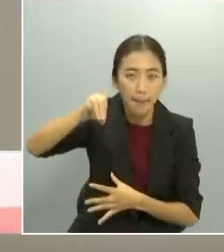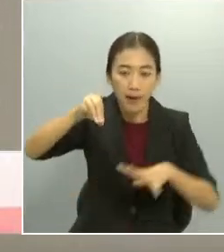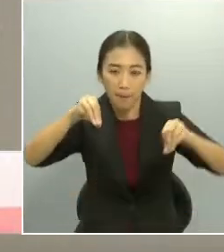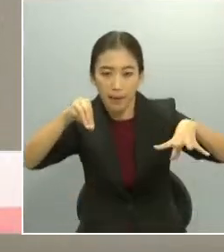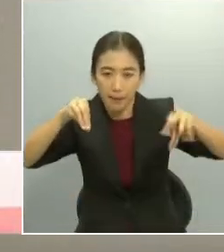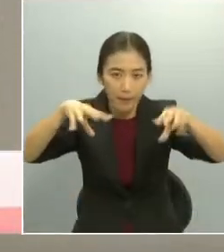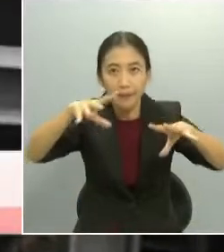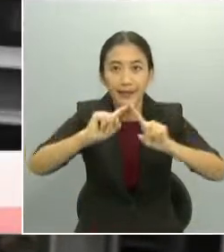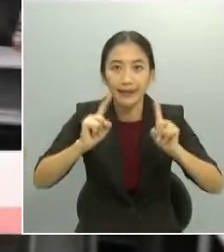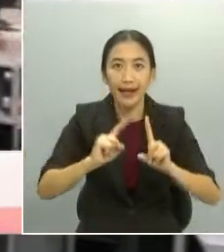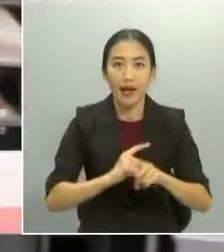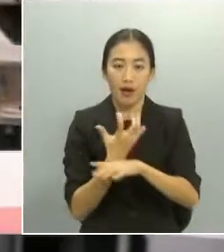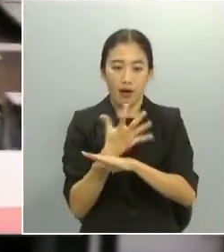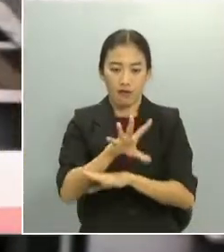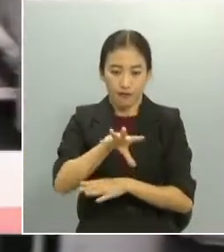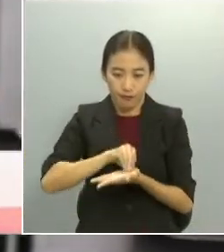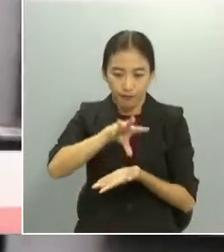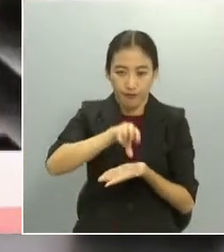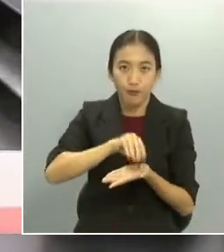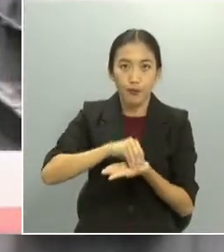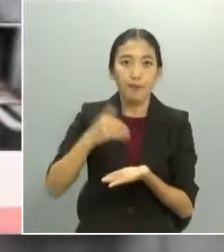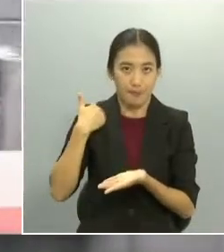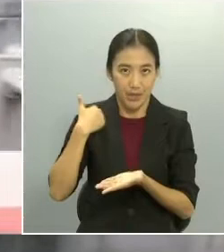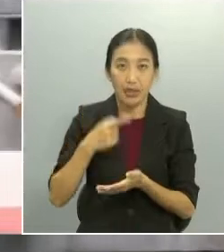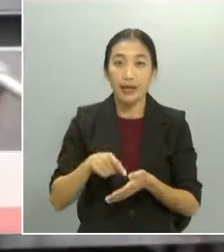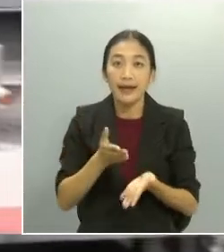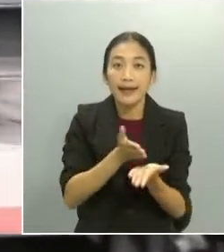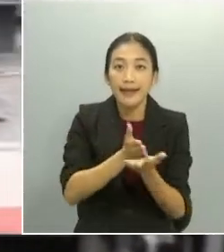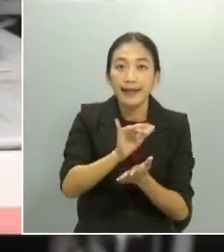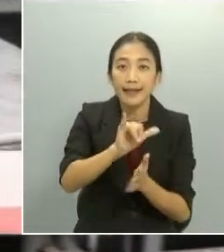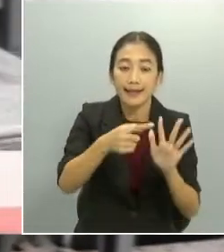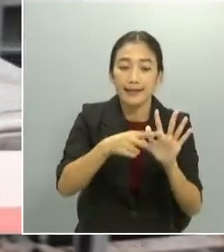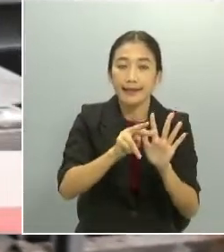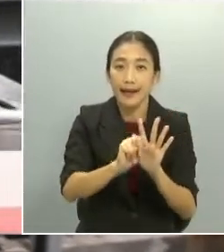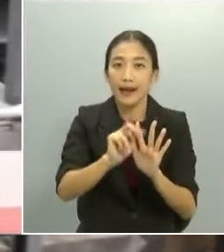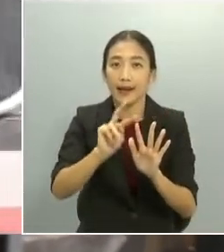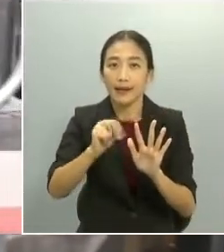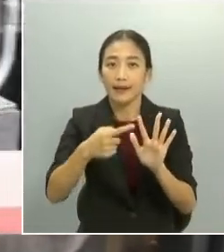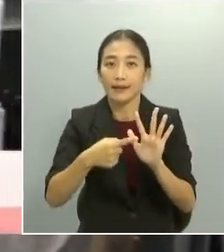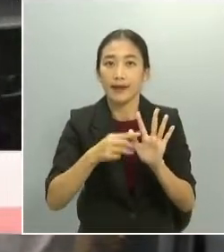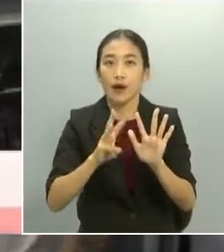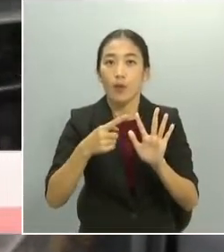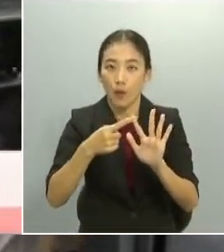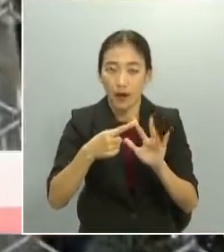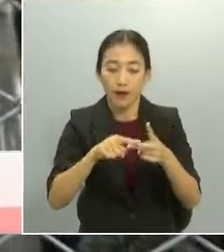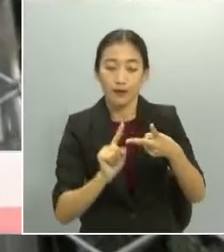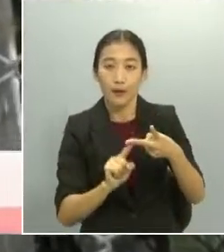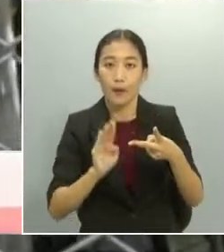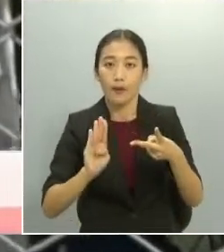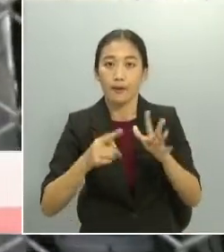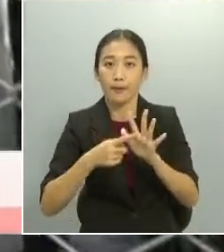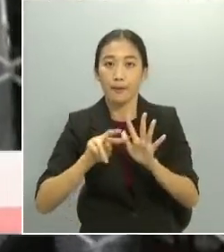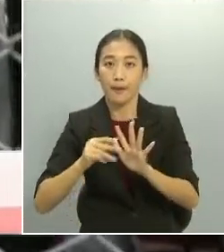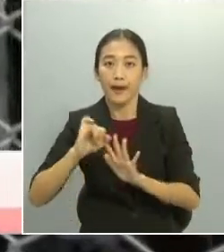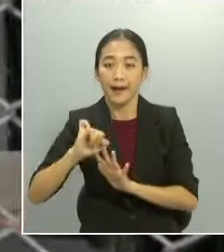นำร่องในพื้นที่การไฟฟ้านครหลวงเขตยานนาวาและเขตบางใหญ่ทำให้การแก้ไขเหตุไฟฟ้าดับดำเนิน